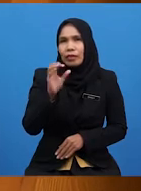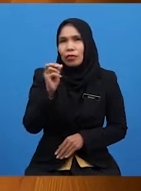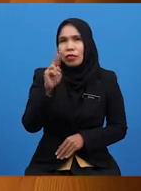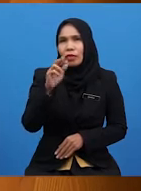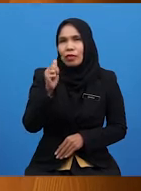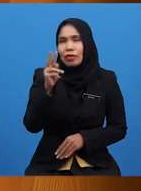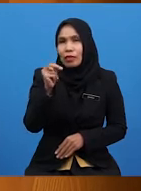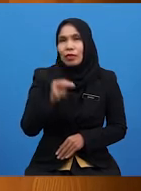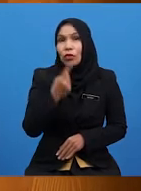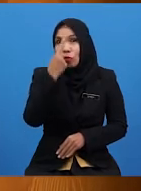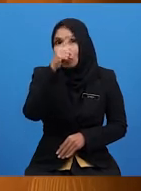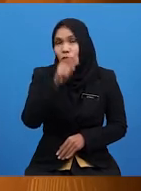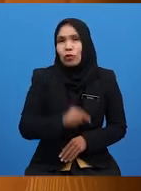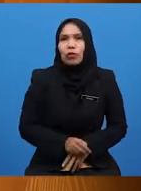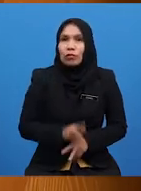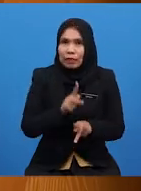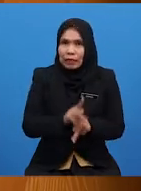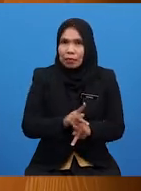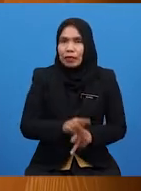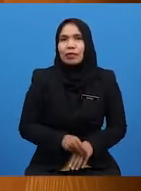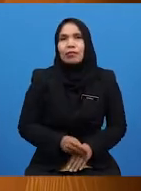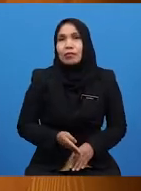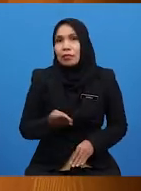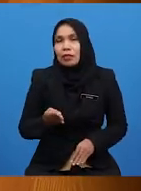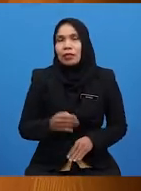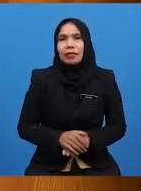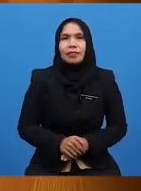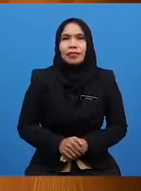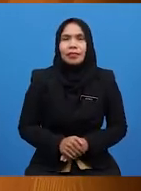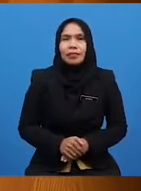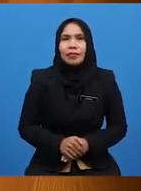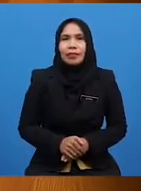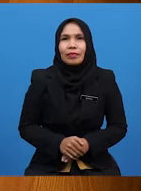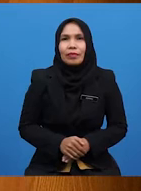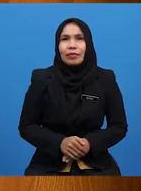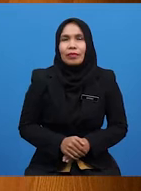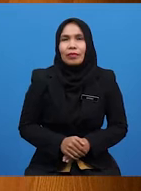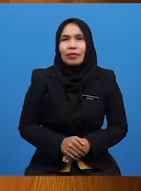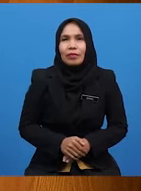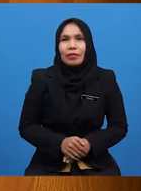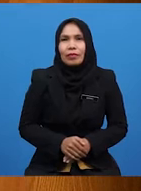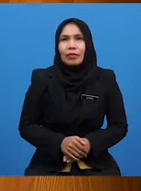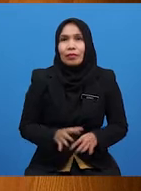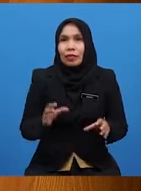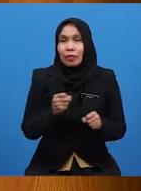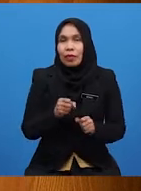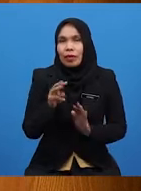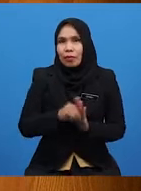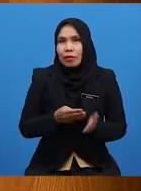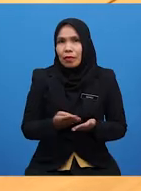hiasan dalaman ia dapat memberikan titik tambah yang menarik jika digunakan